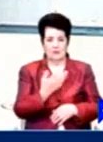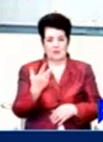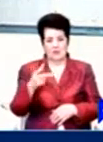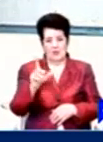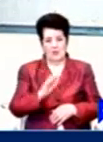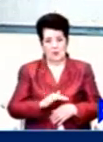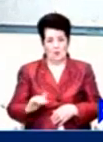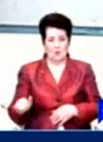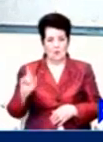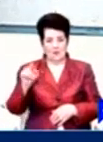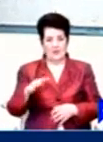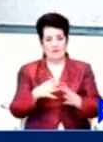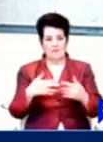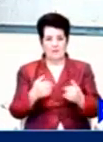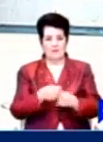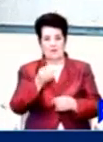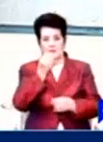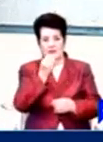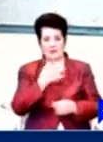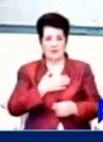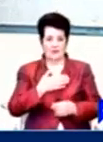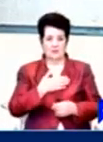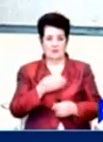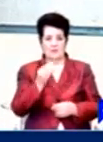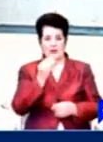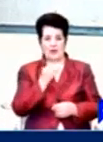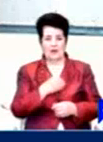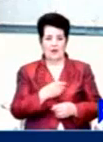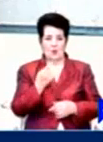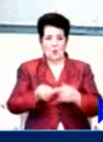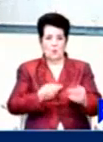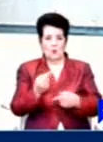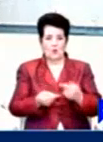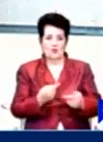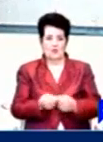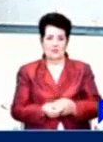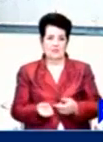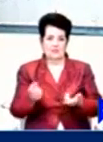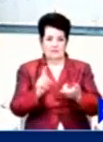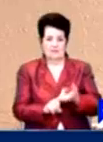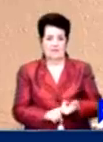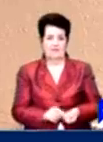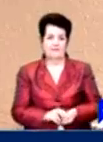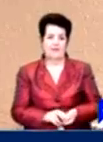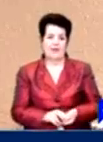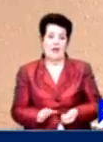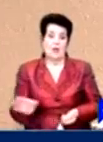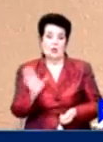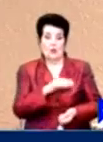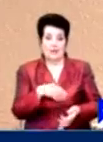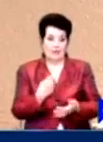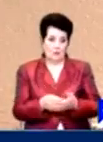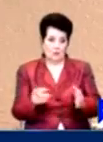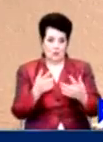iau micul dejun în familie, deci mănâncă mâncarea noastră. Deci e un proces de interconectare foarte puternic. Toate costurile